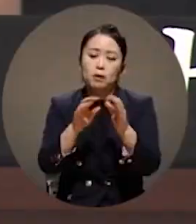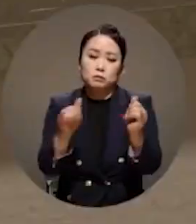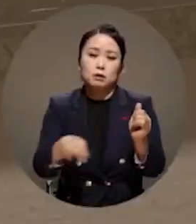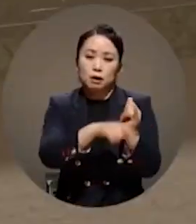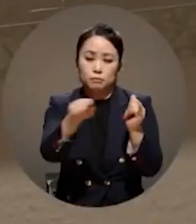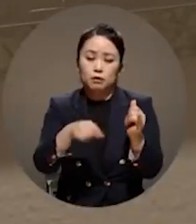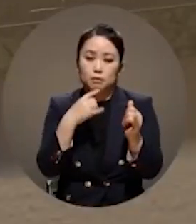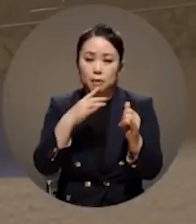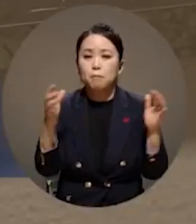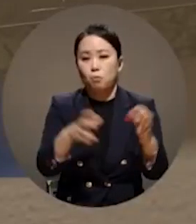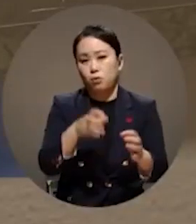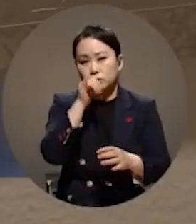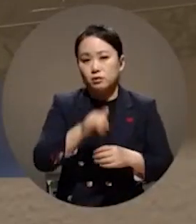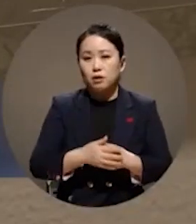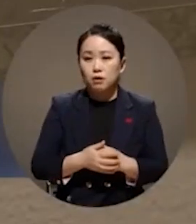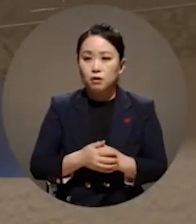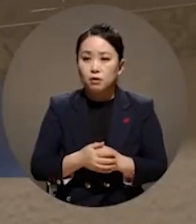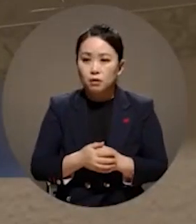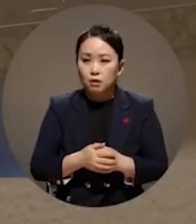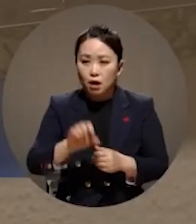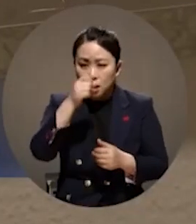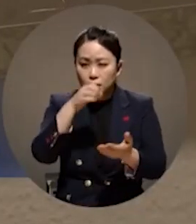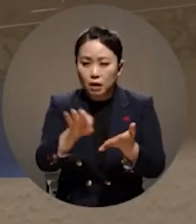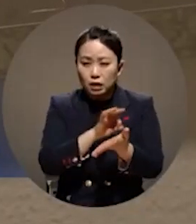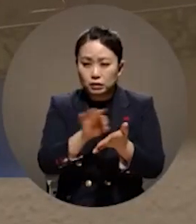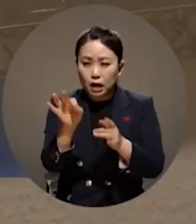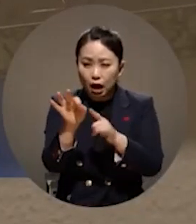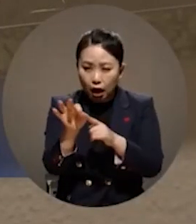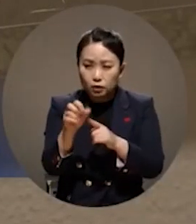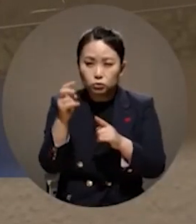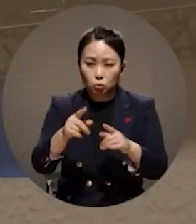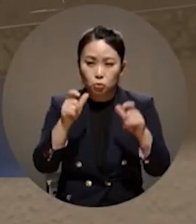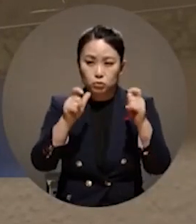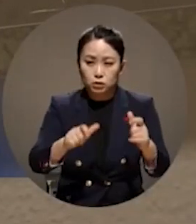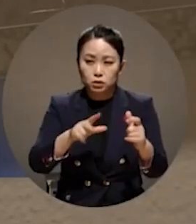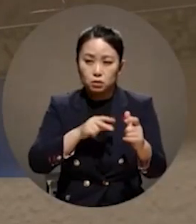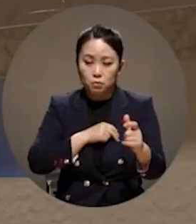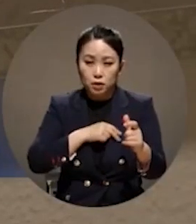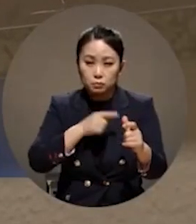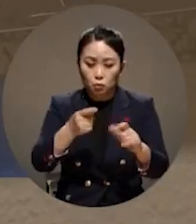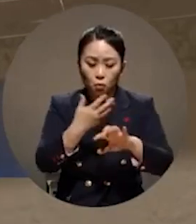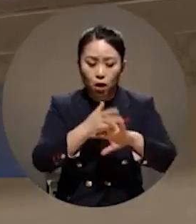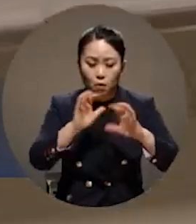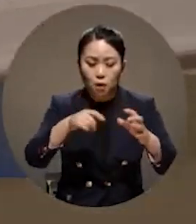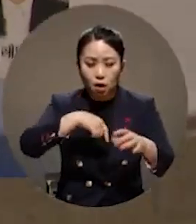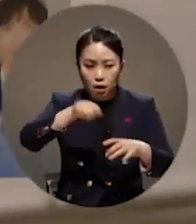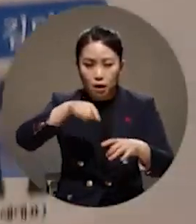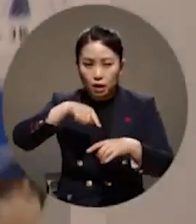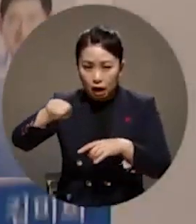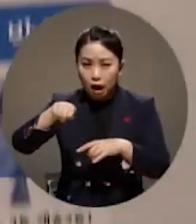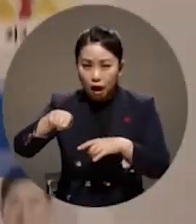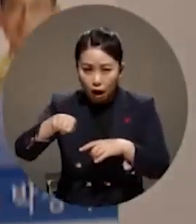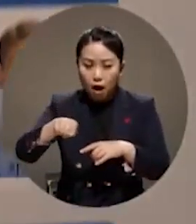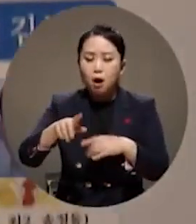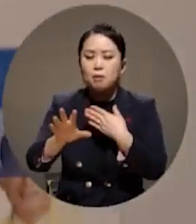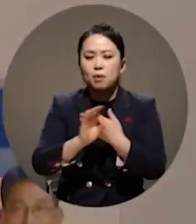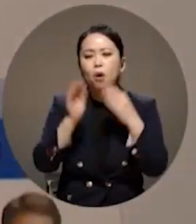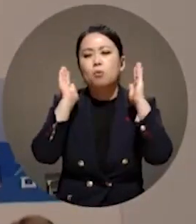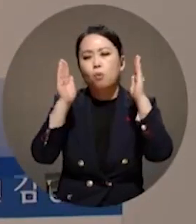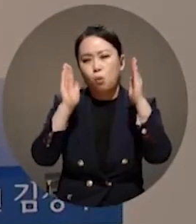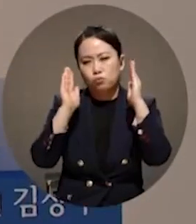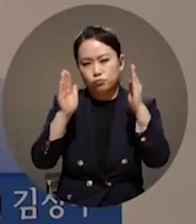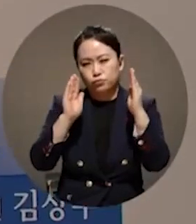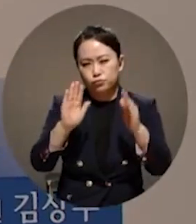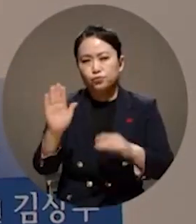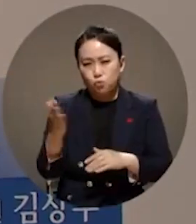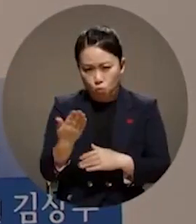예산도 있지만 국회의원님들도 이렇게 그런 해외도 또 나갔다 와야지 또 공부가 되기도 하잖아요. 우리가